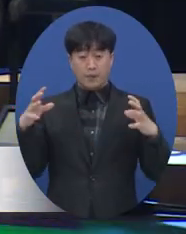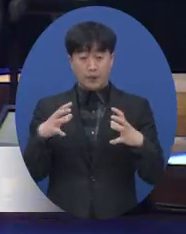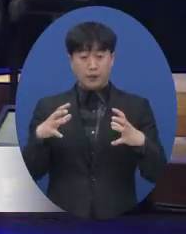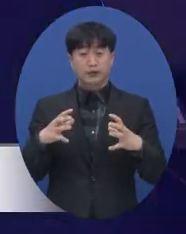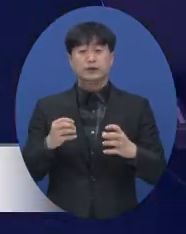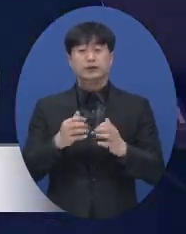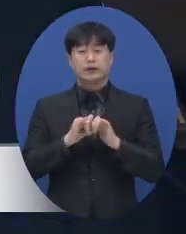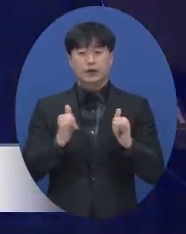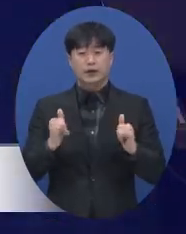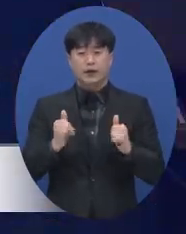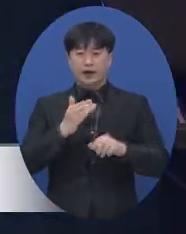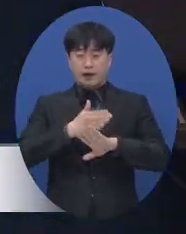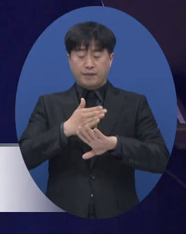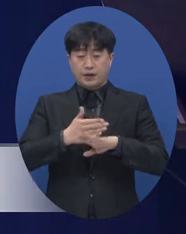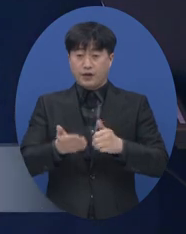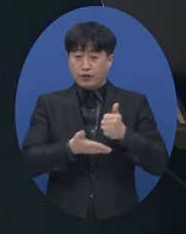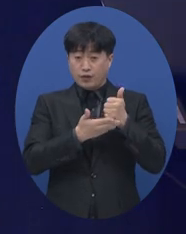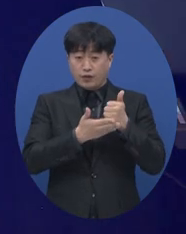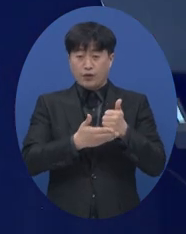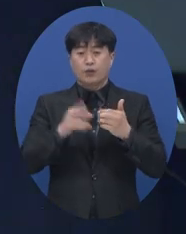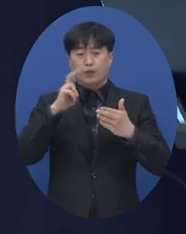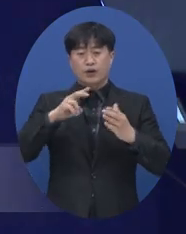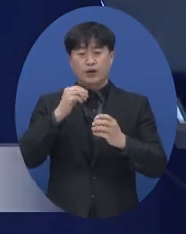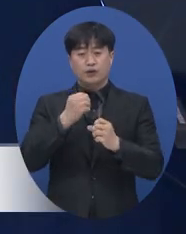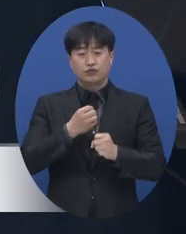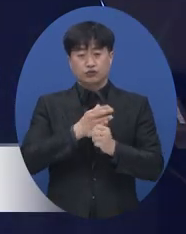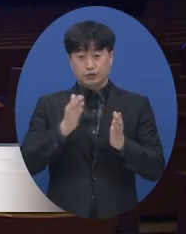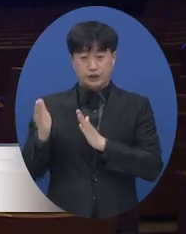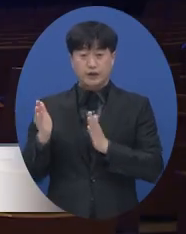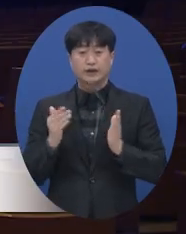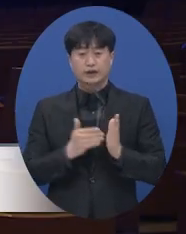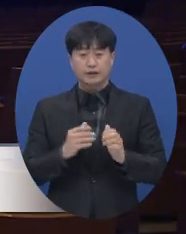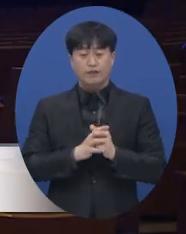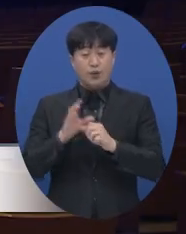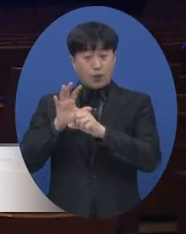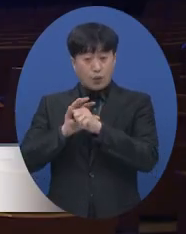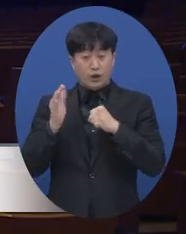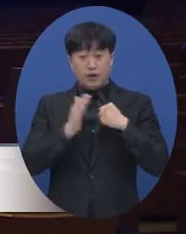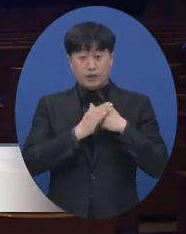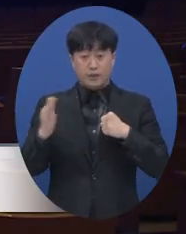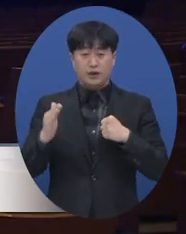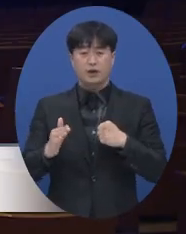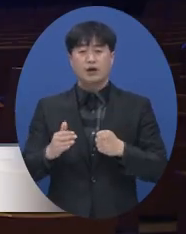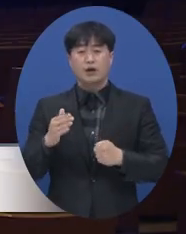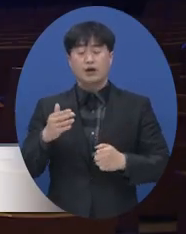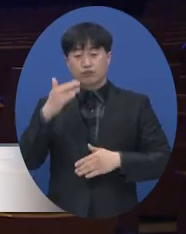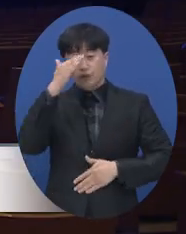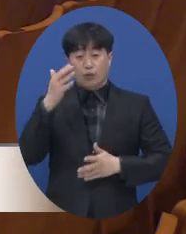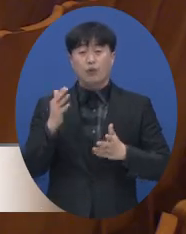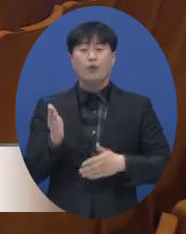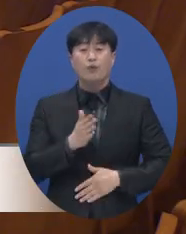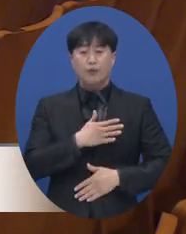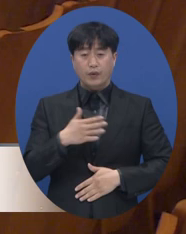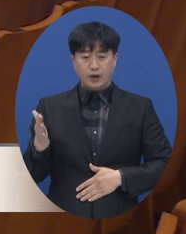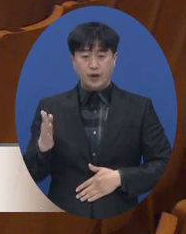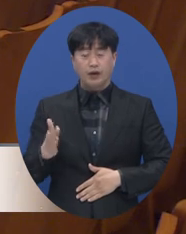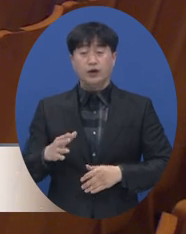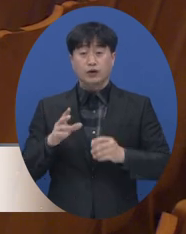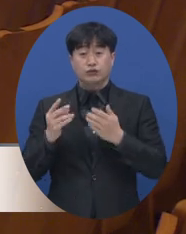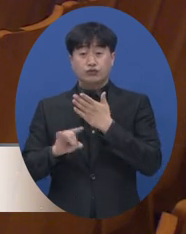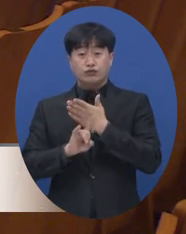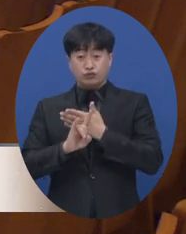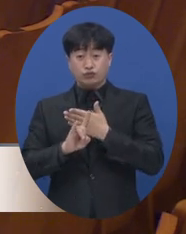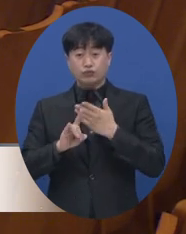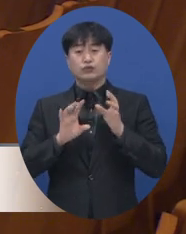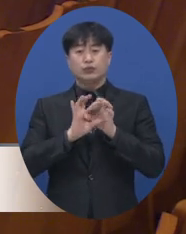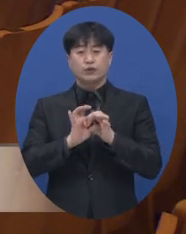감사와 격려를 전하기 위한 곡들로 구성됐습니다. 이번 콘서트는 코로나19 상황 탓에 무관중으로 진행됐고 유튜브 채널을